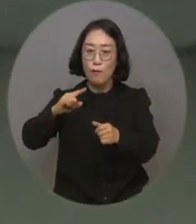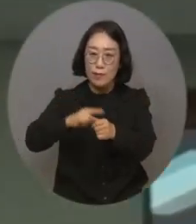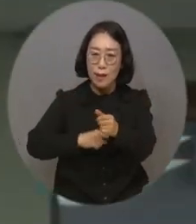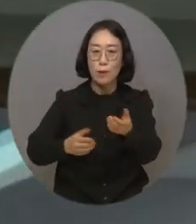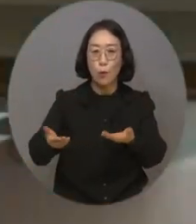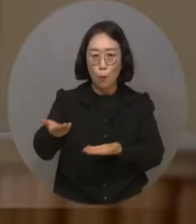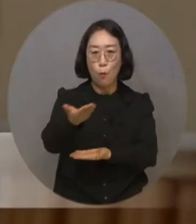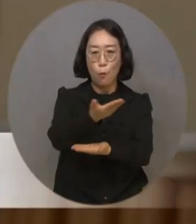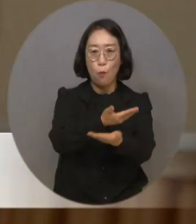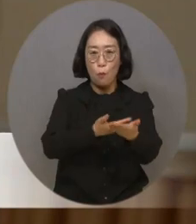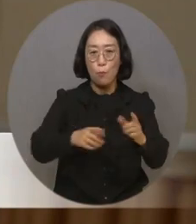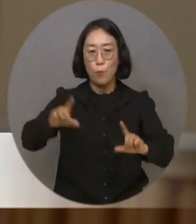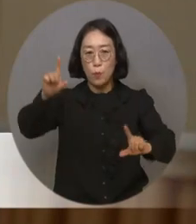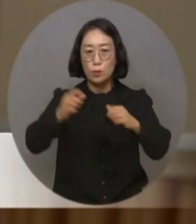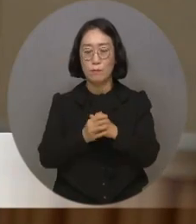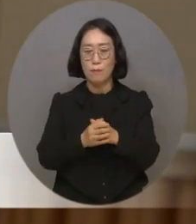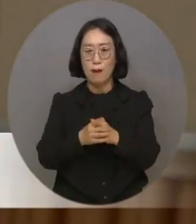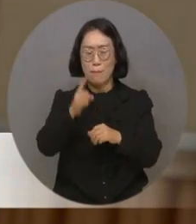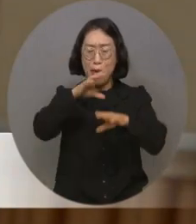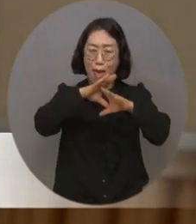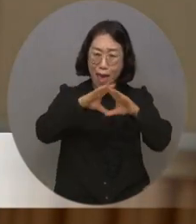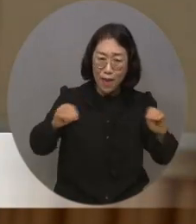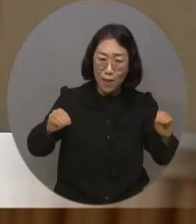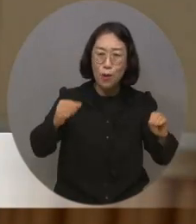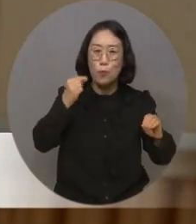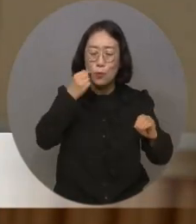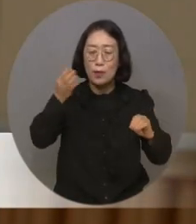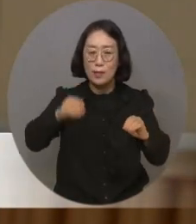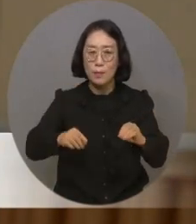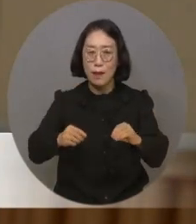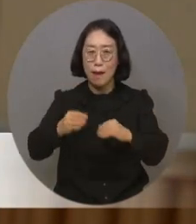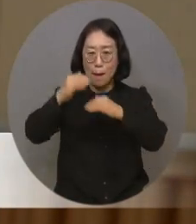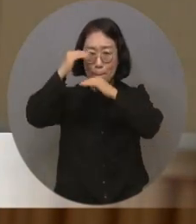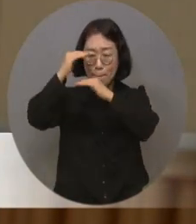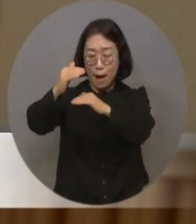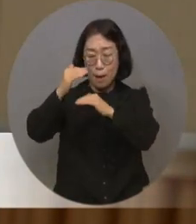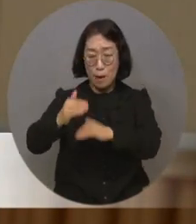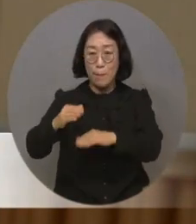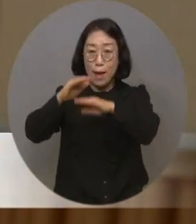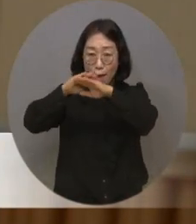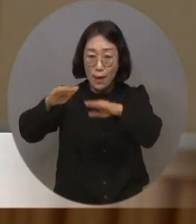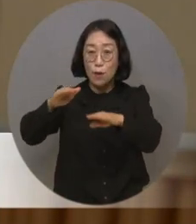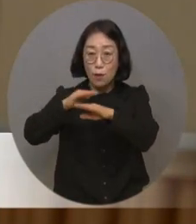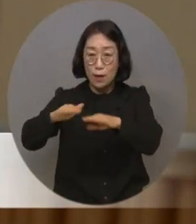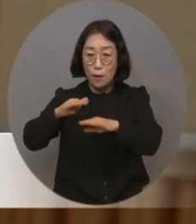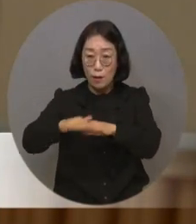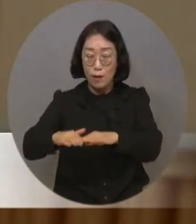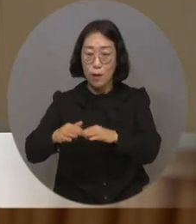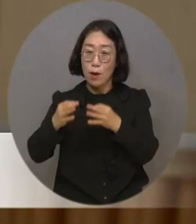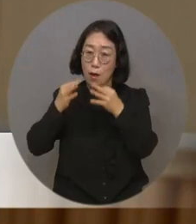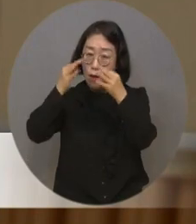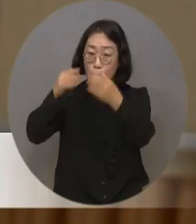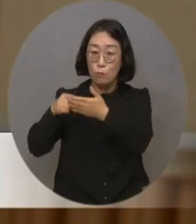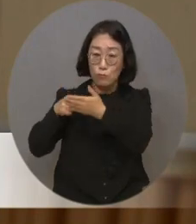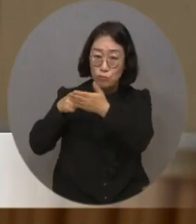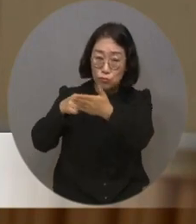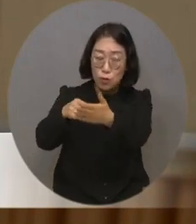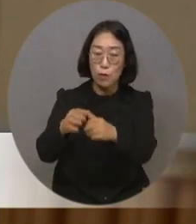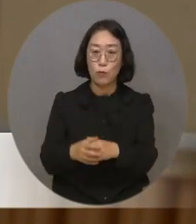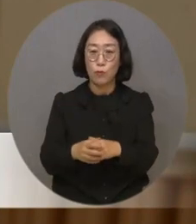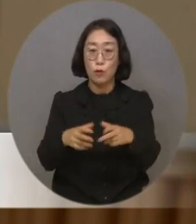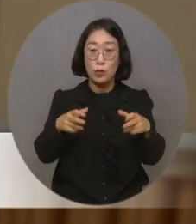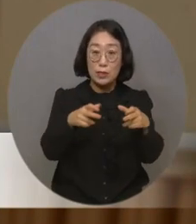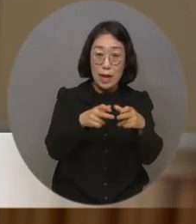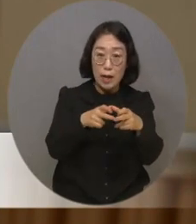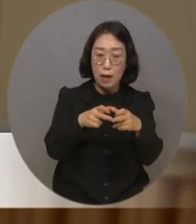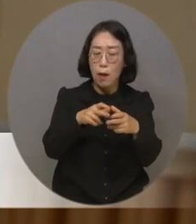이루어지고 있었습니다. 한 번에 해결하지 못하지만 하나하나 작은 것만도 해결할 수 있도록 하고 우리 장애인과 비장애인이